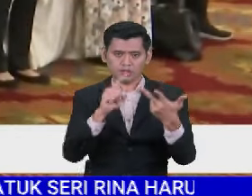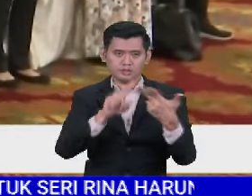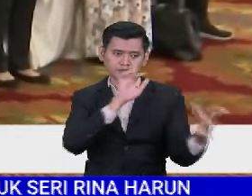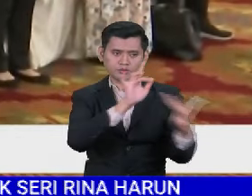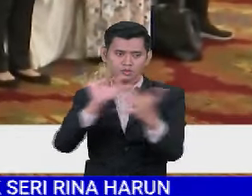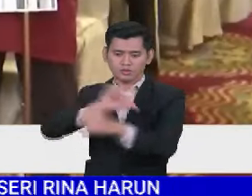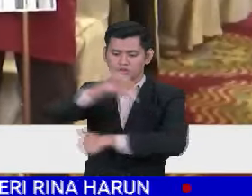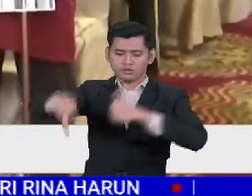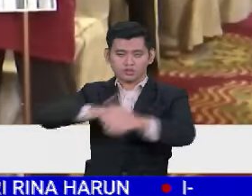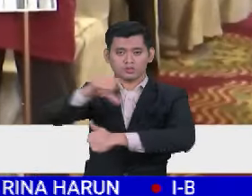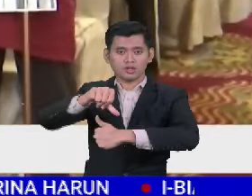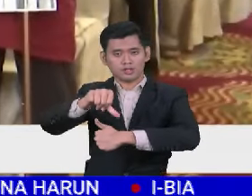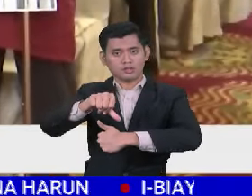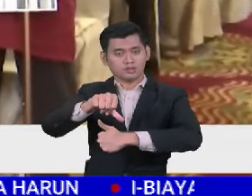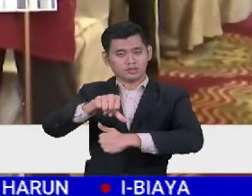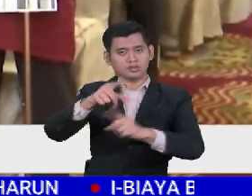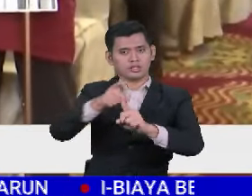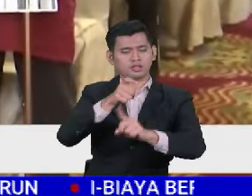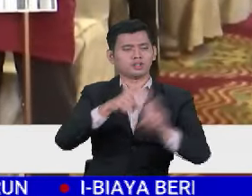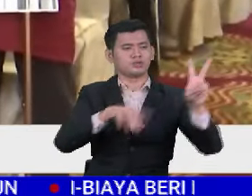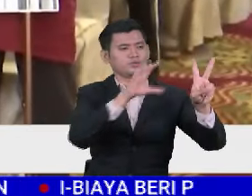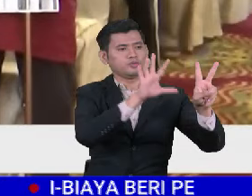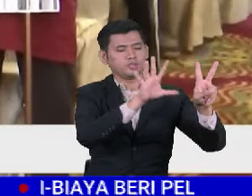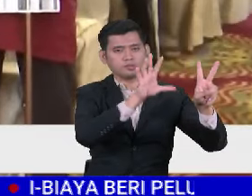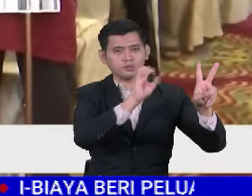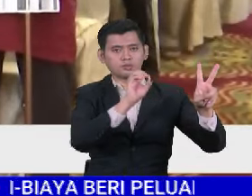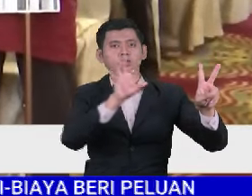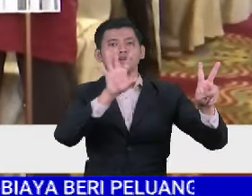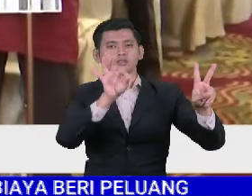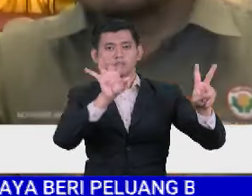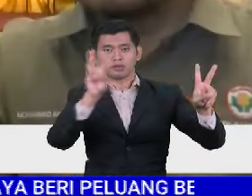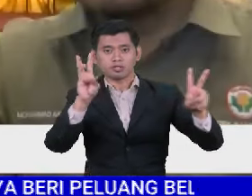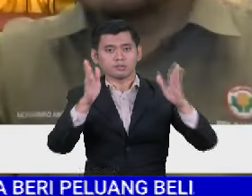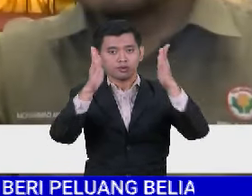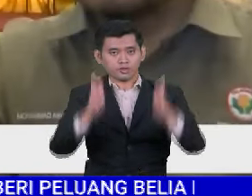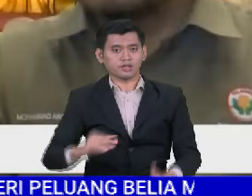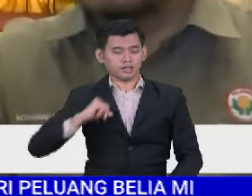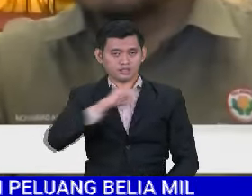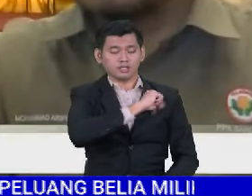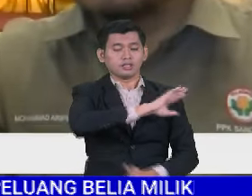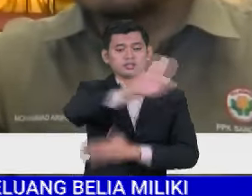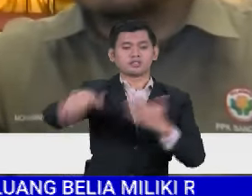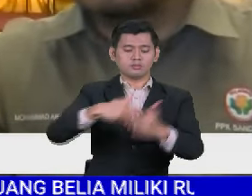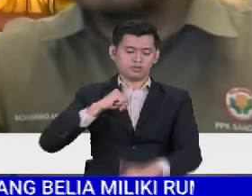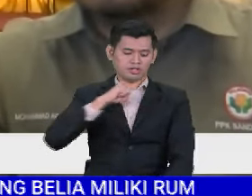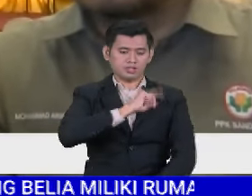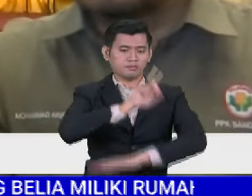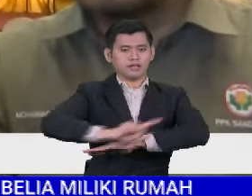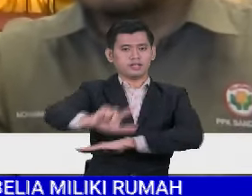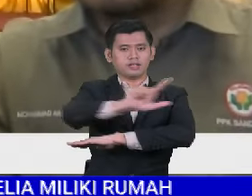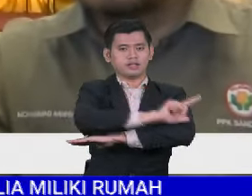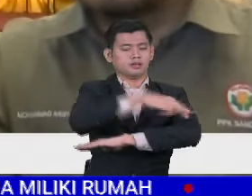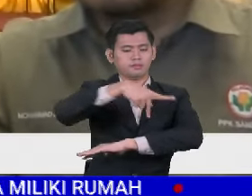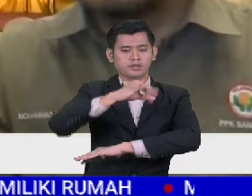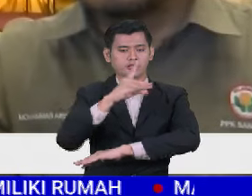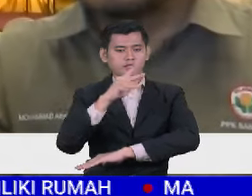sosial yang jitu dalam kalangan 2596 ahlinya semua ahli pedaw